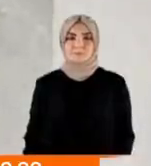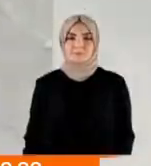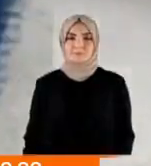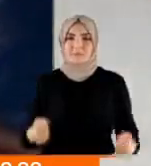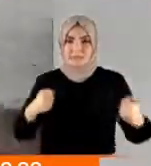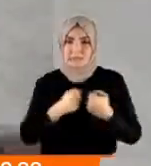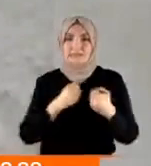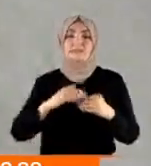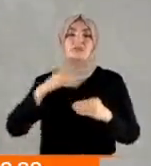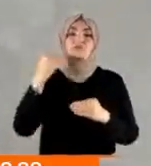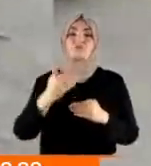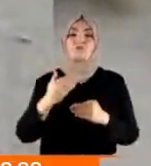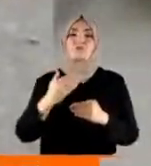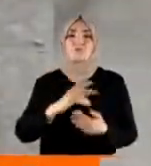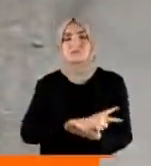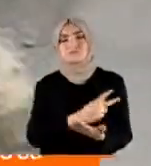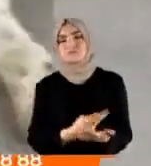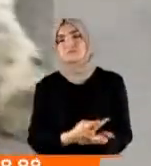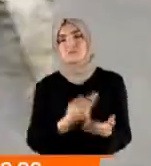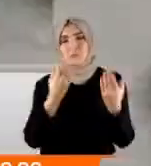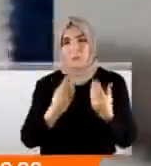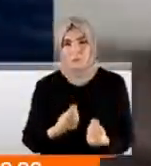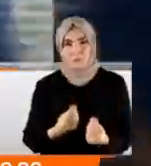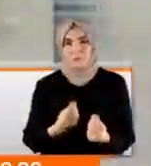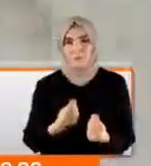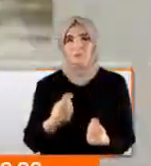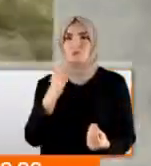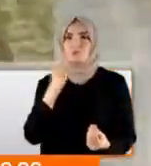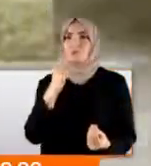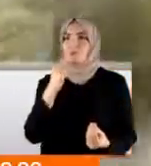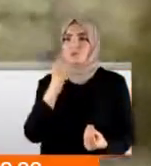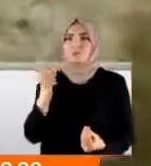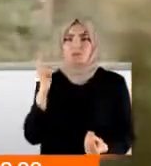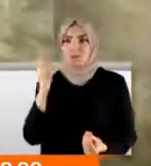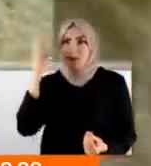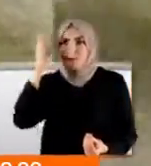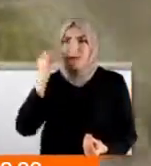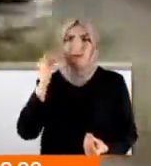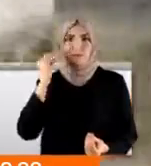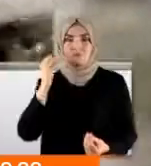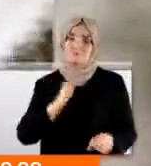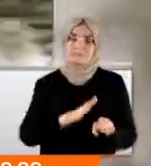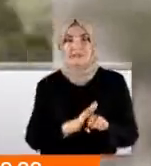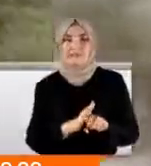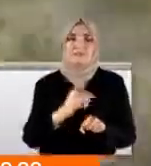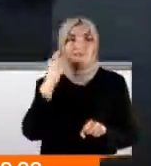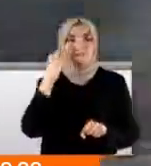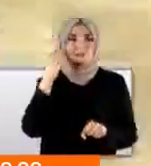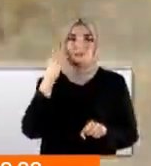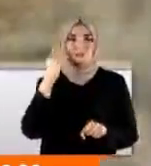Kaza sonrası yere yığılmıştı. Sanki söylenenleri anlamışçasına kesileceğini duyunca birden ayağa kalktı.